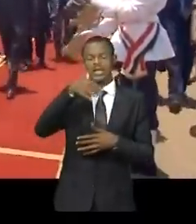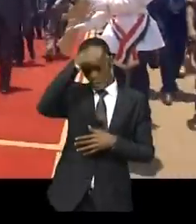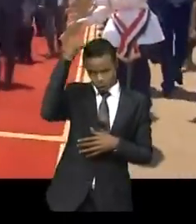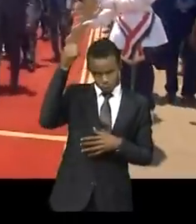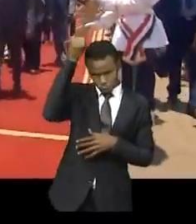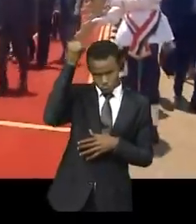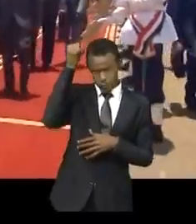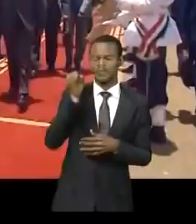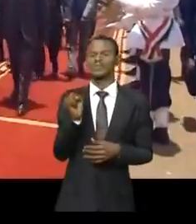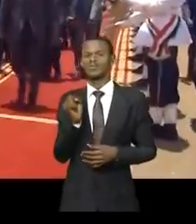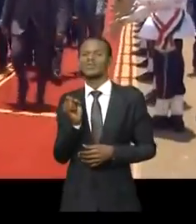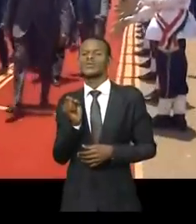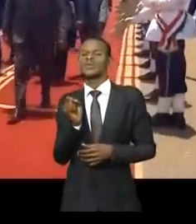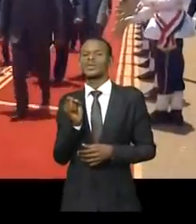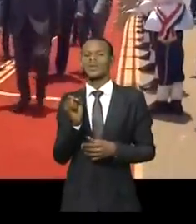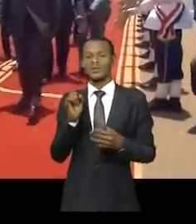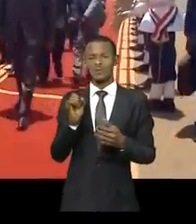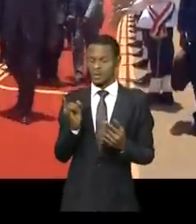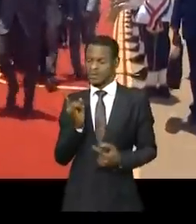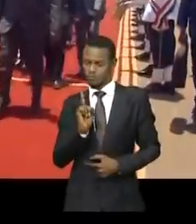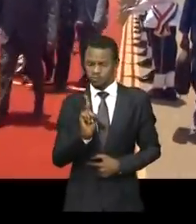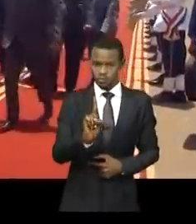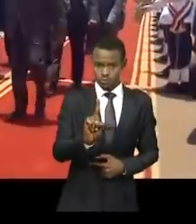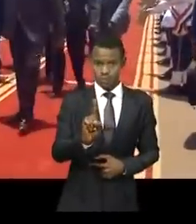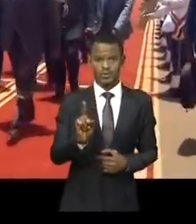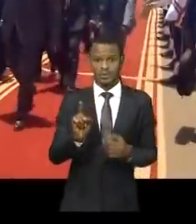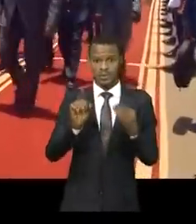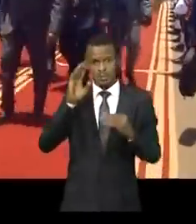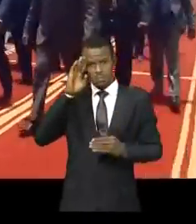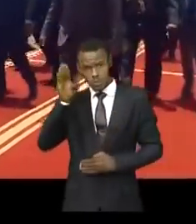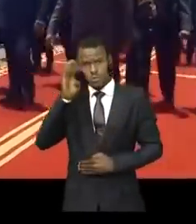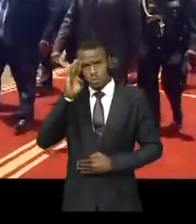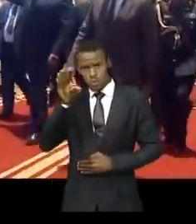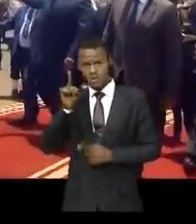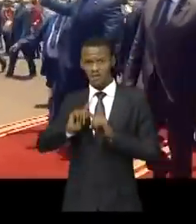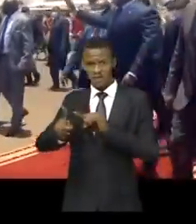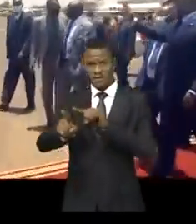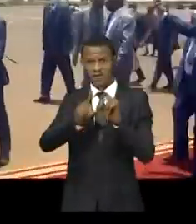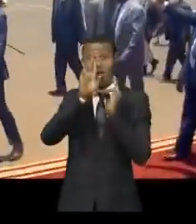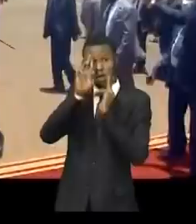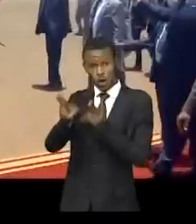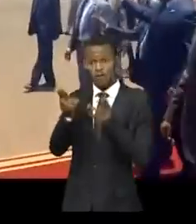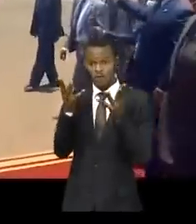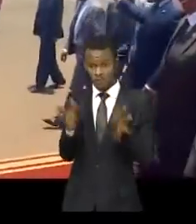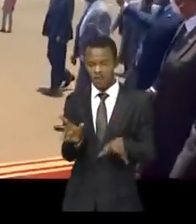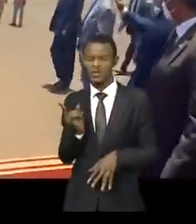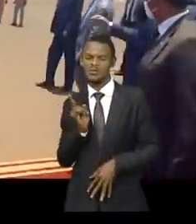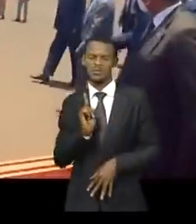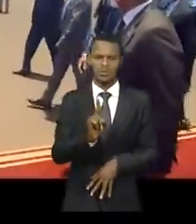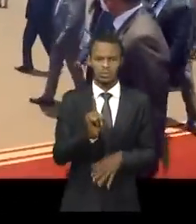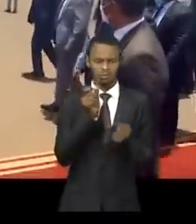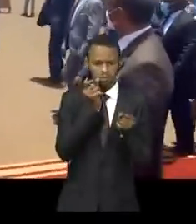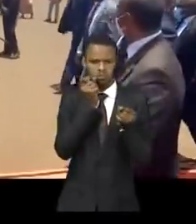tapis rouge pour les honneurs de la garde républicaine, le président Félix-Antoine Tshisekedi Tshilombo est surpris par des ovations et